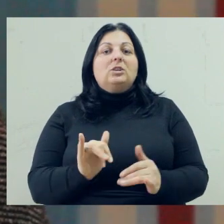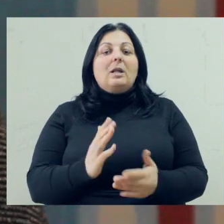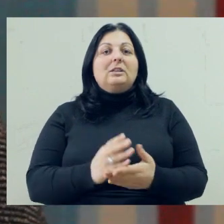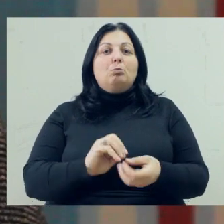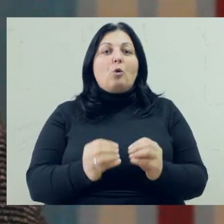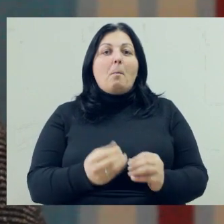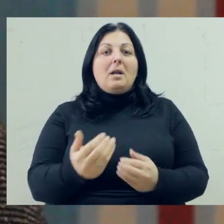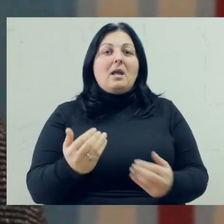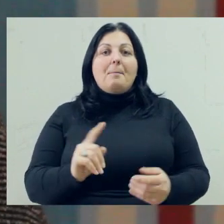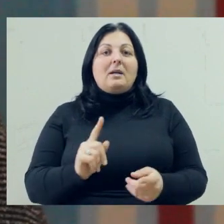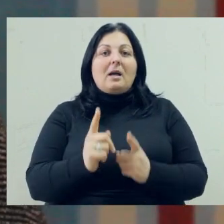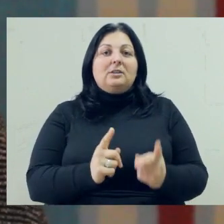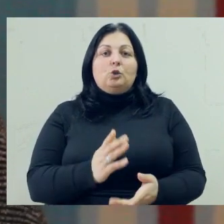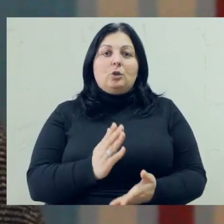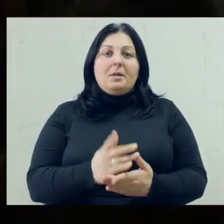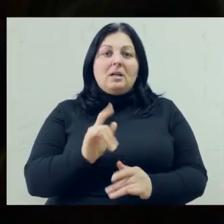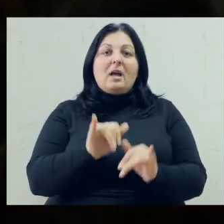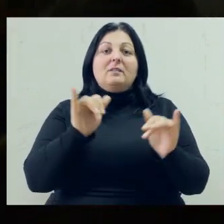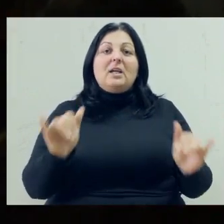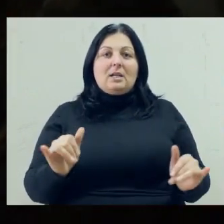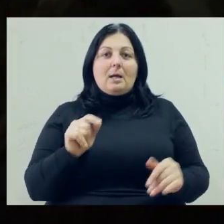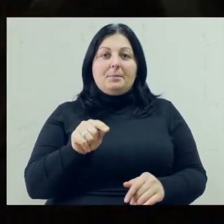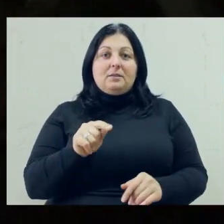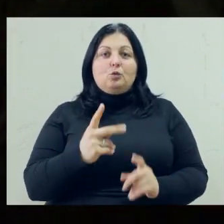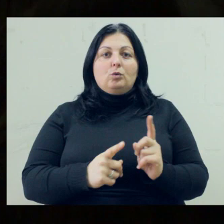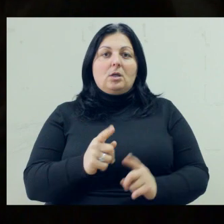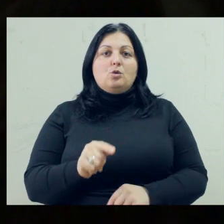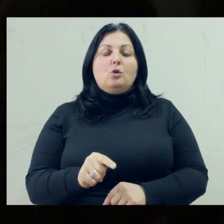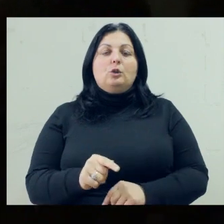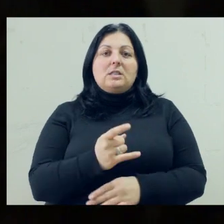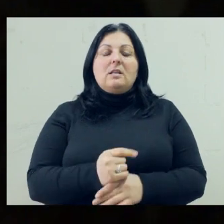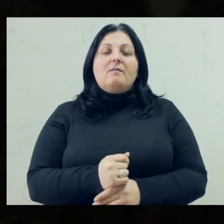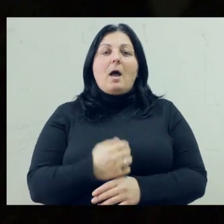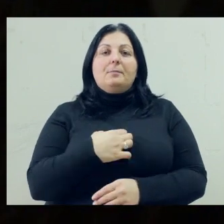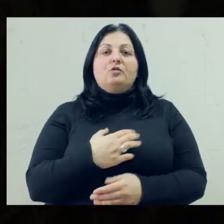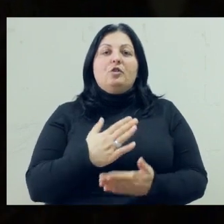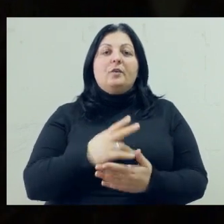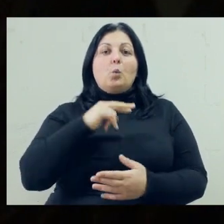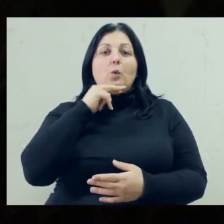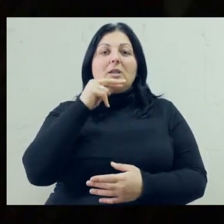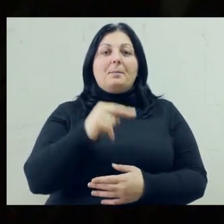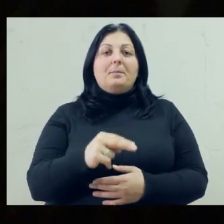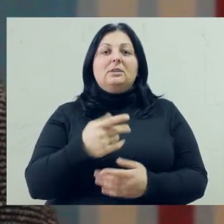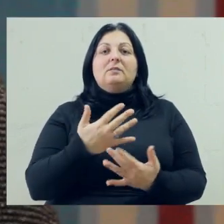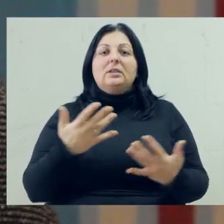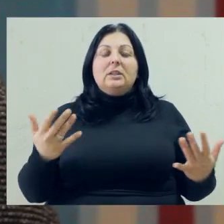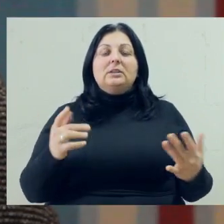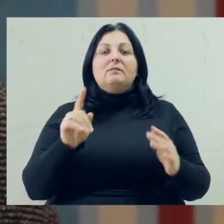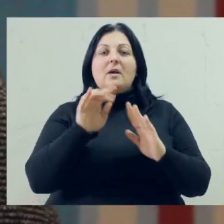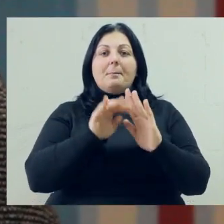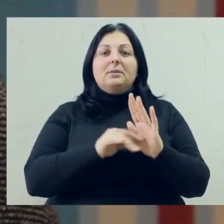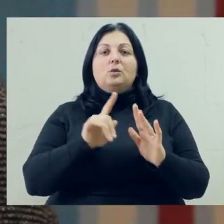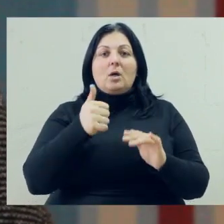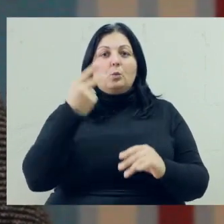tu sadme aris problema, tu raime ca sa storebelie, ca nu care bistua sa zrites ca sortes. Mișnelovan i-a curat roba mi acțios rix agneps,